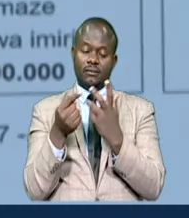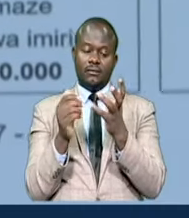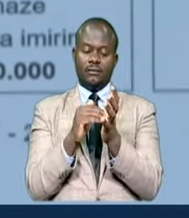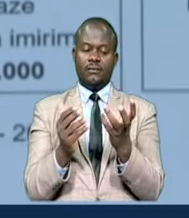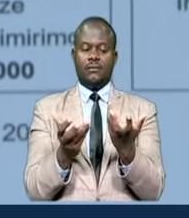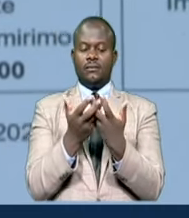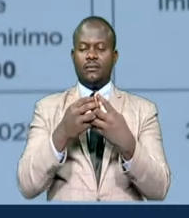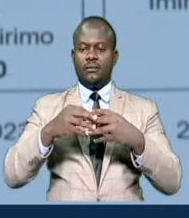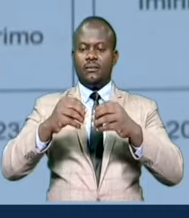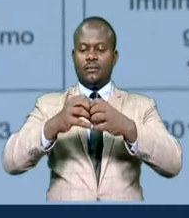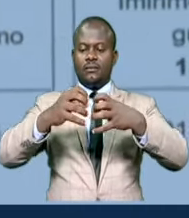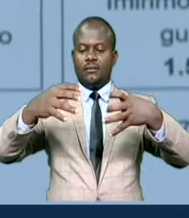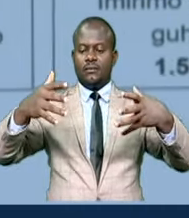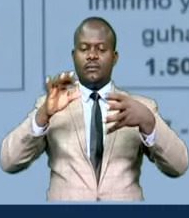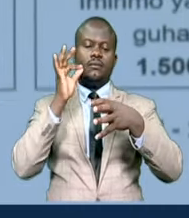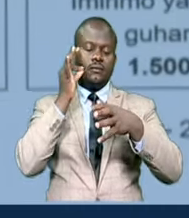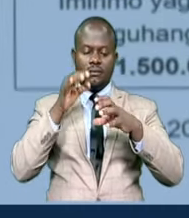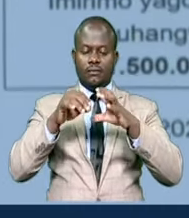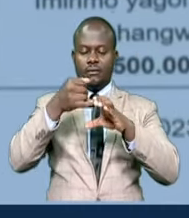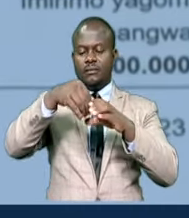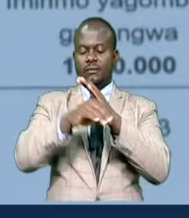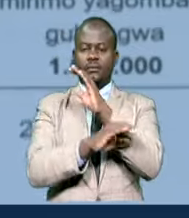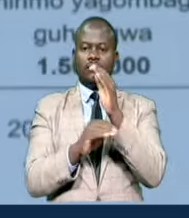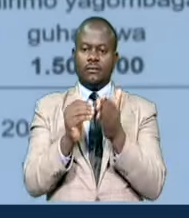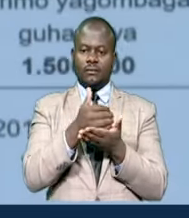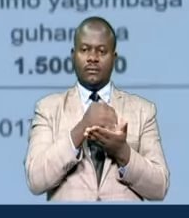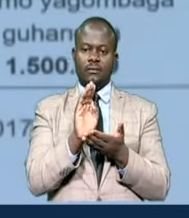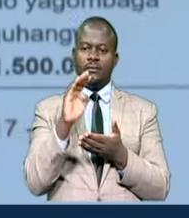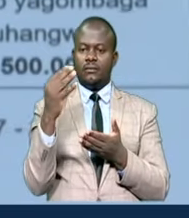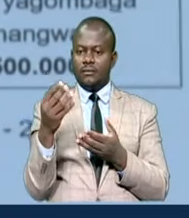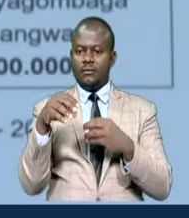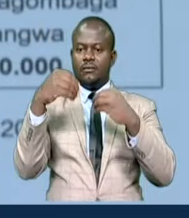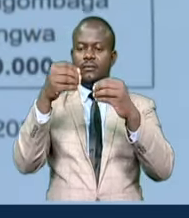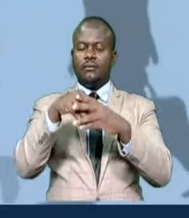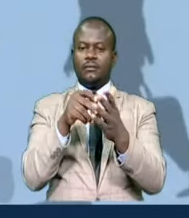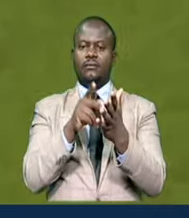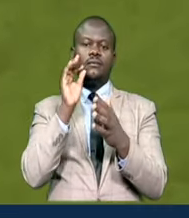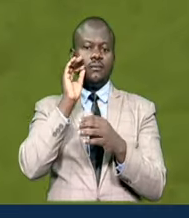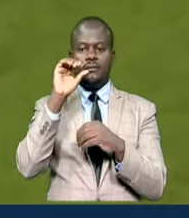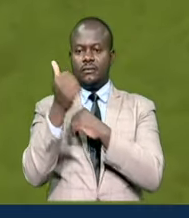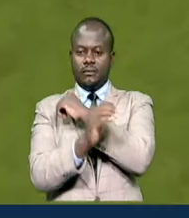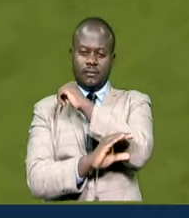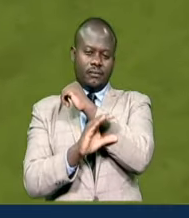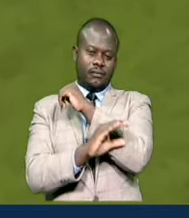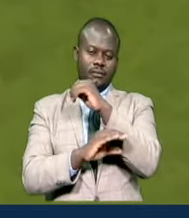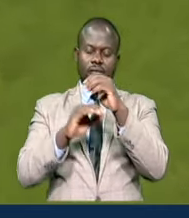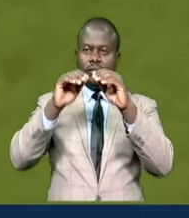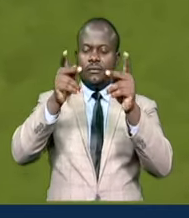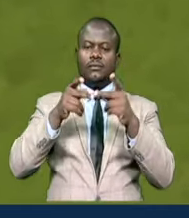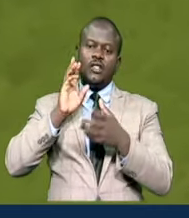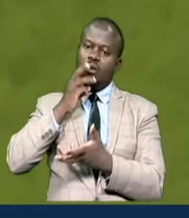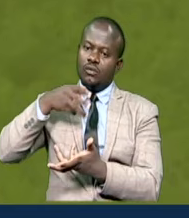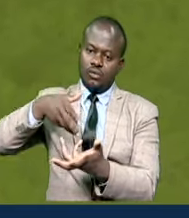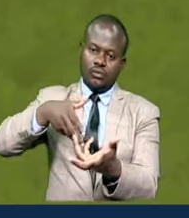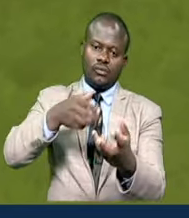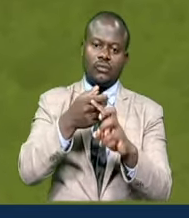gahunda yo gutuburira imbuto imbere mu gihugu yatumye hazigamwa miliyari 4 yatangwaga mu kugura imbuto hanze. Ubuso bwuhirwa nabwo bwavuye kuri